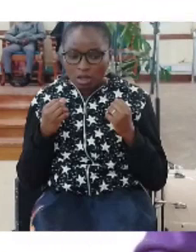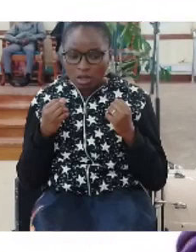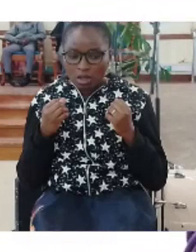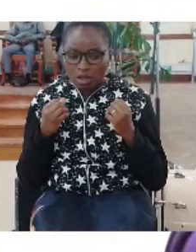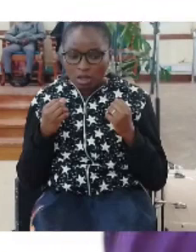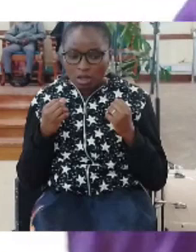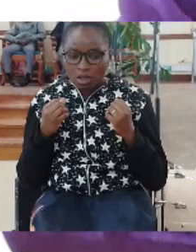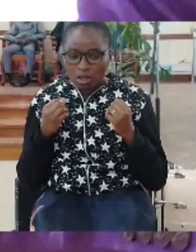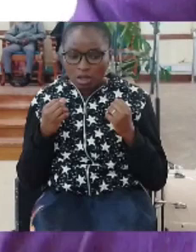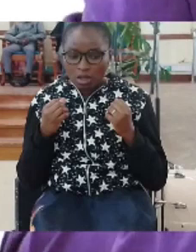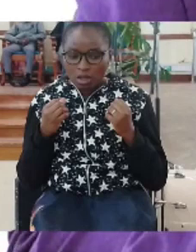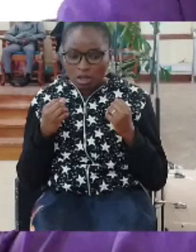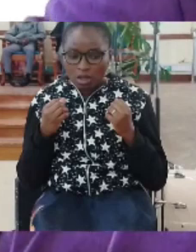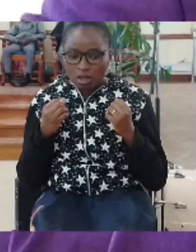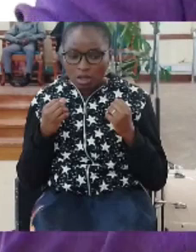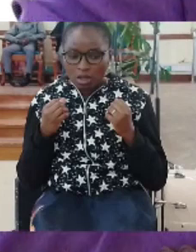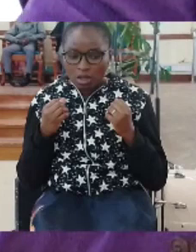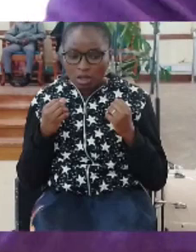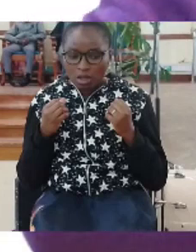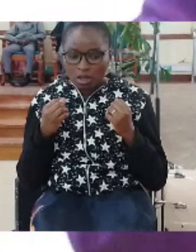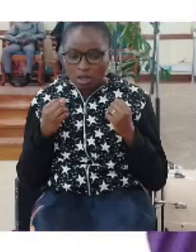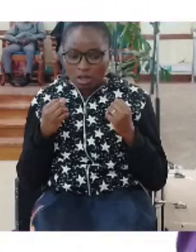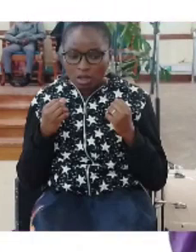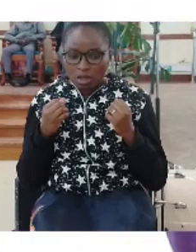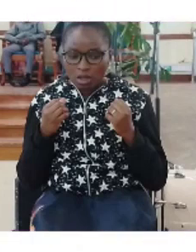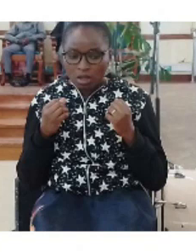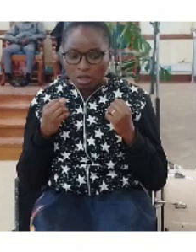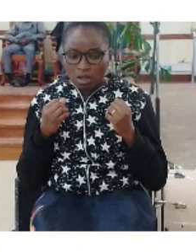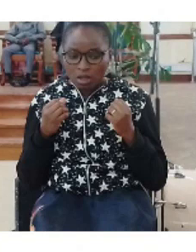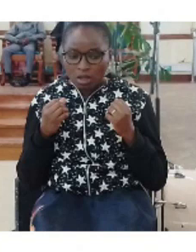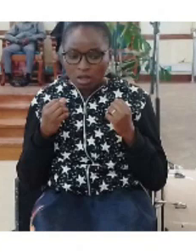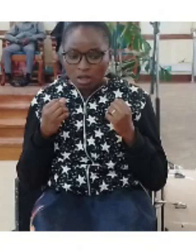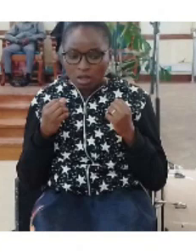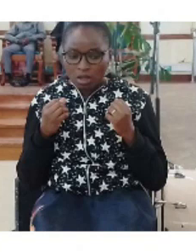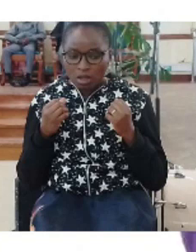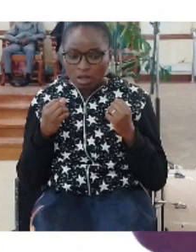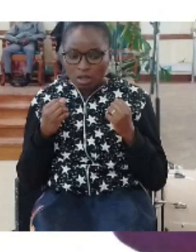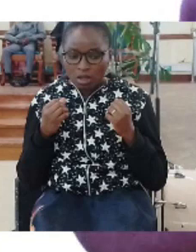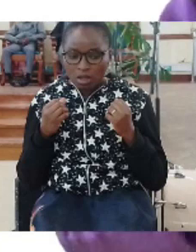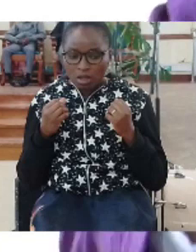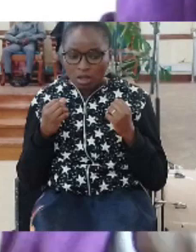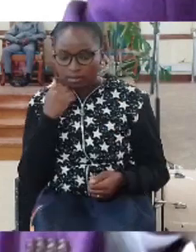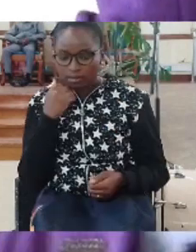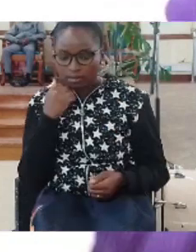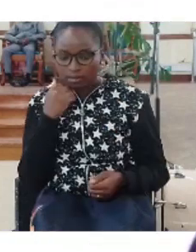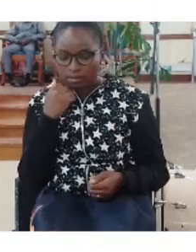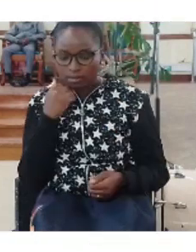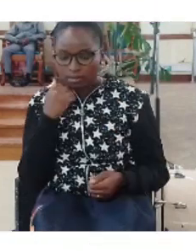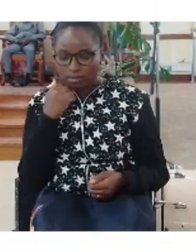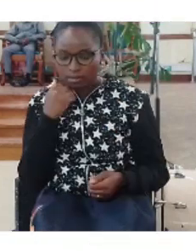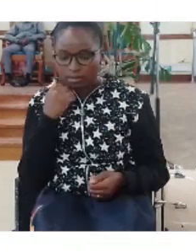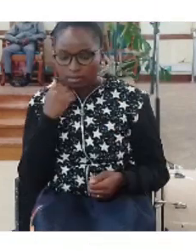muthamaki akirakara ni tondu ni hare mundu uramuona maundu mariekaga ginya ri kanyumba gake